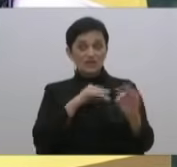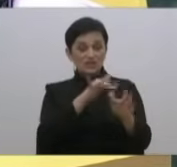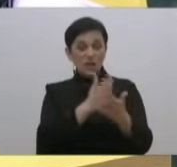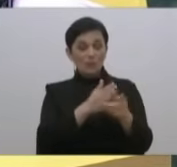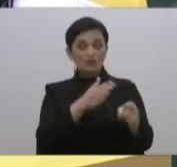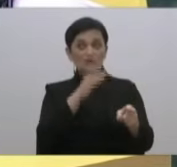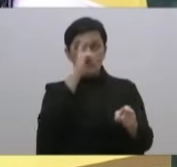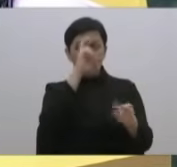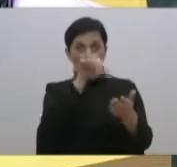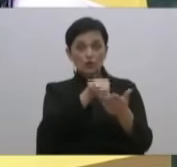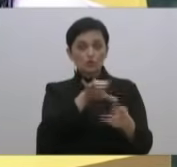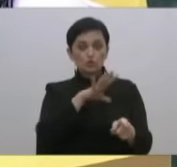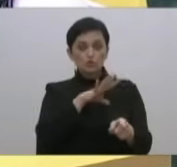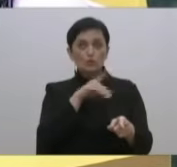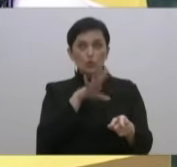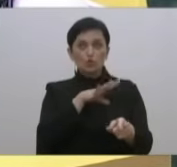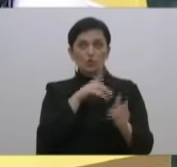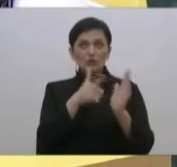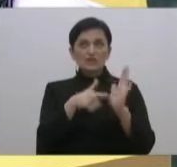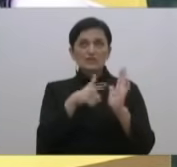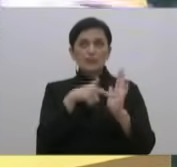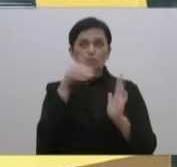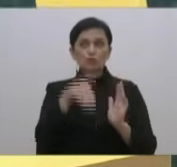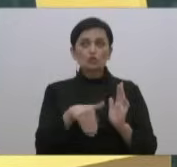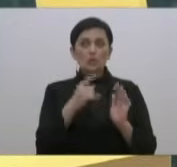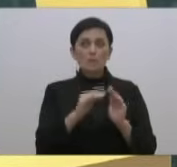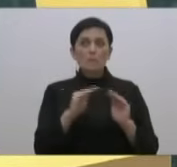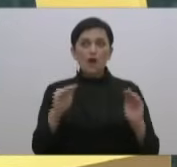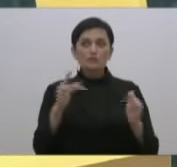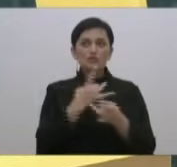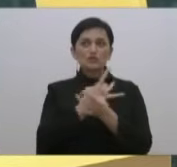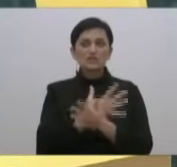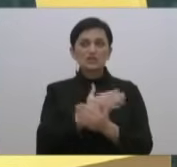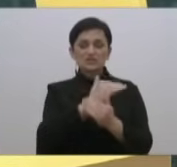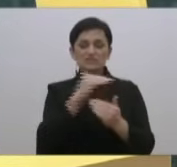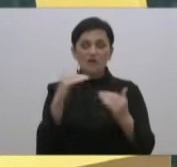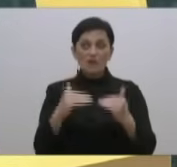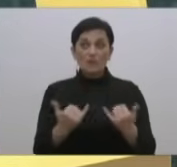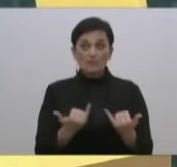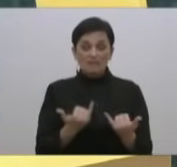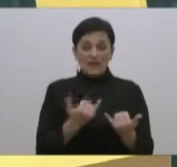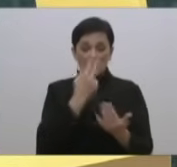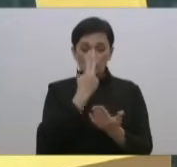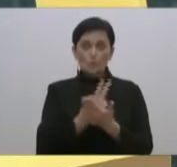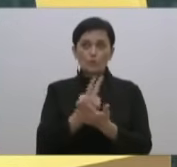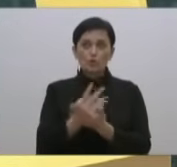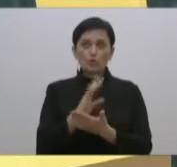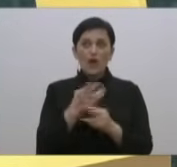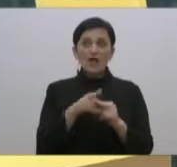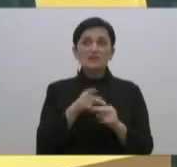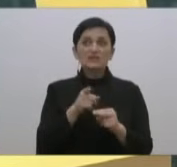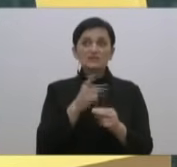ნამუშევარი, როცა თქვენ ხელისუფლებაში იყავით, მაშინ იყო 77.000 ბავშვი სიღარიბის ზღვარს ქვემოთ. დღეს, მიუხედავად იმისა, რომ